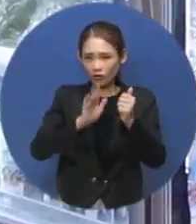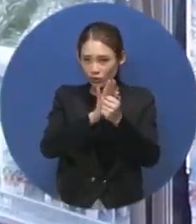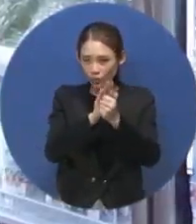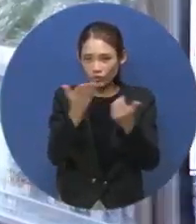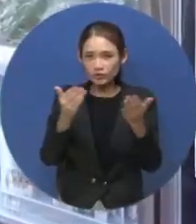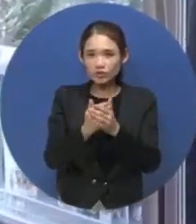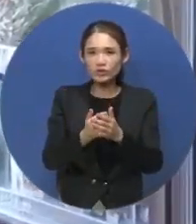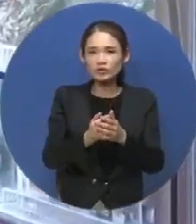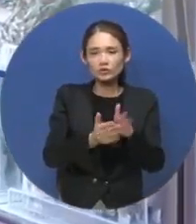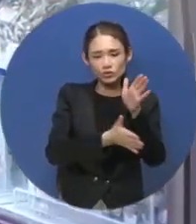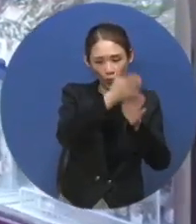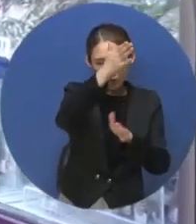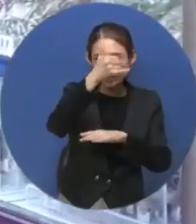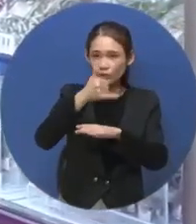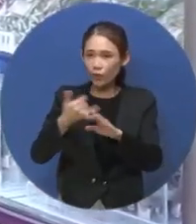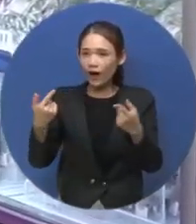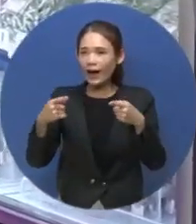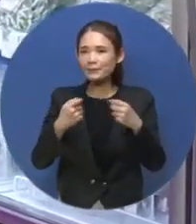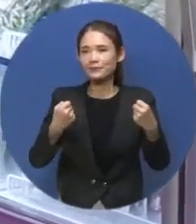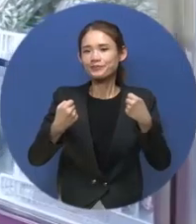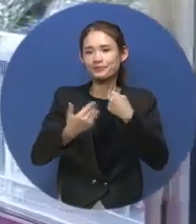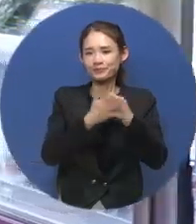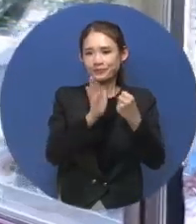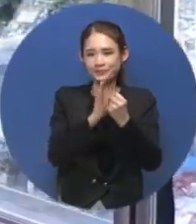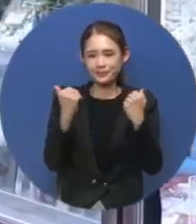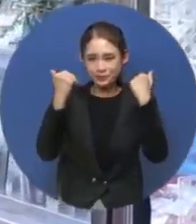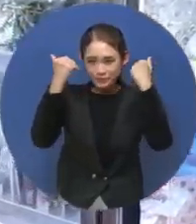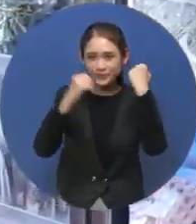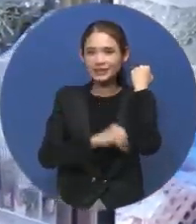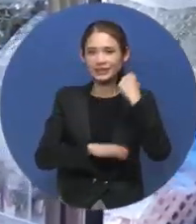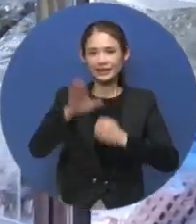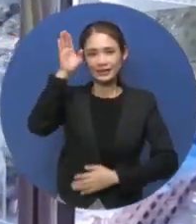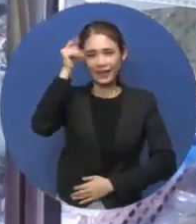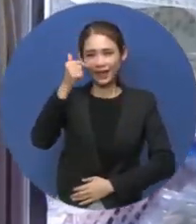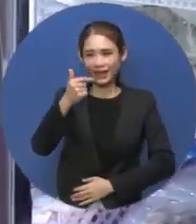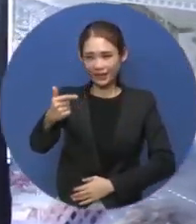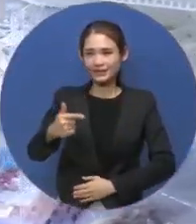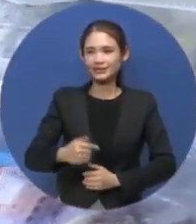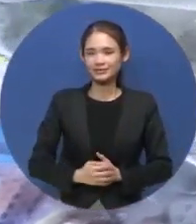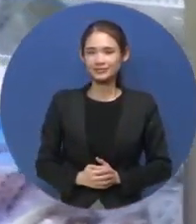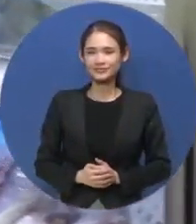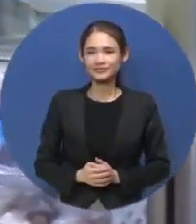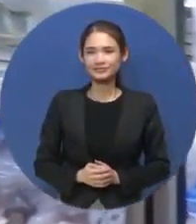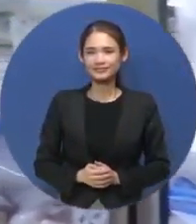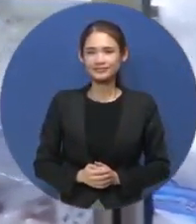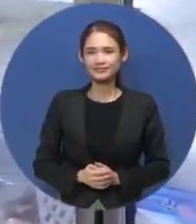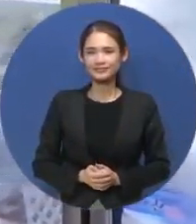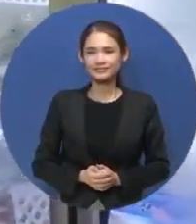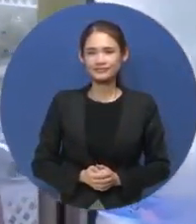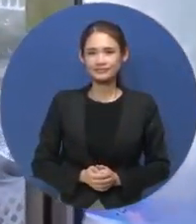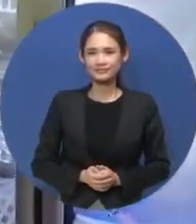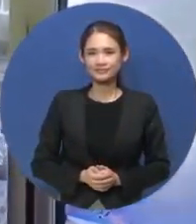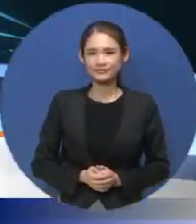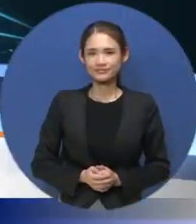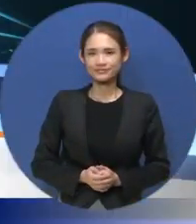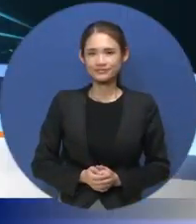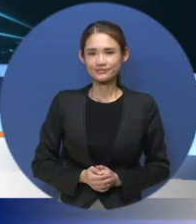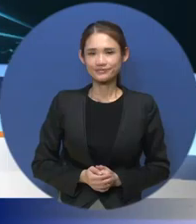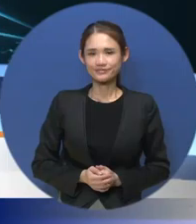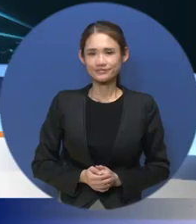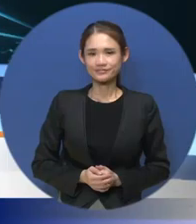로컬푸드 직매장 매출액 86%를 참여 농가에 환원을 해주게 돼 농민 소득 증대와